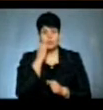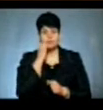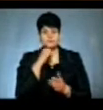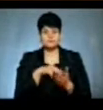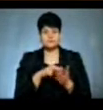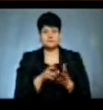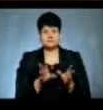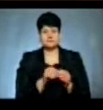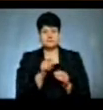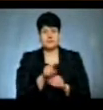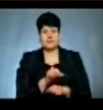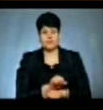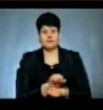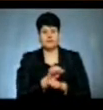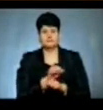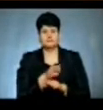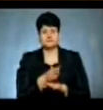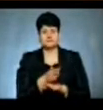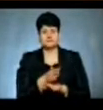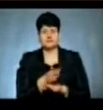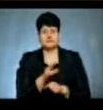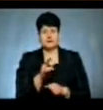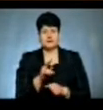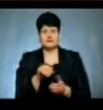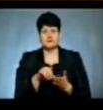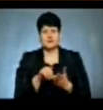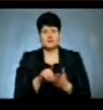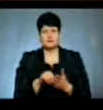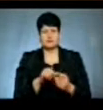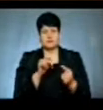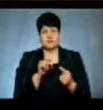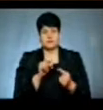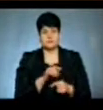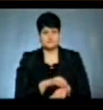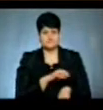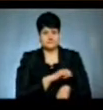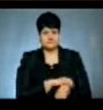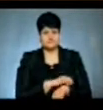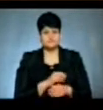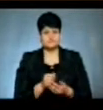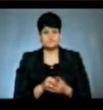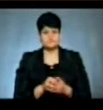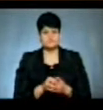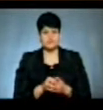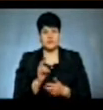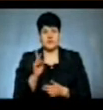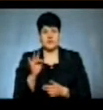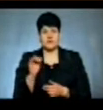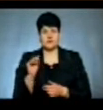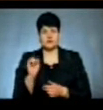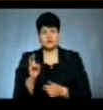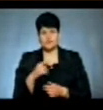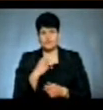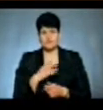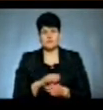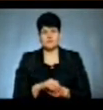на барикадах, виступаючи проти ГКЧП з російськими патріотами разом. А Карчук каже, ну